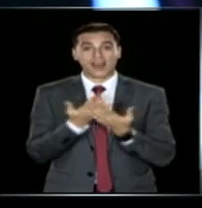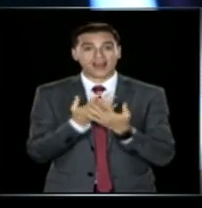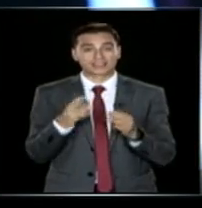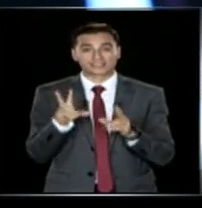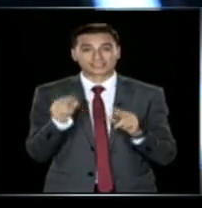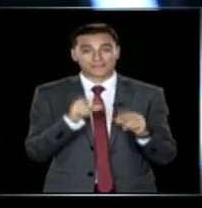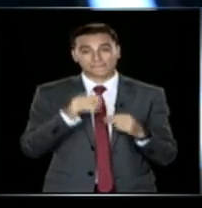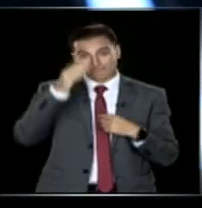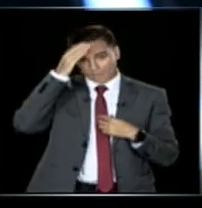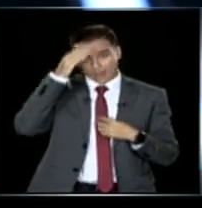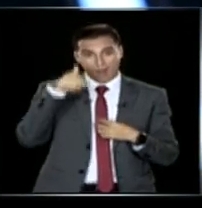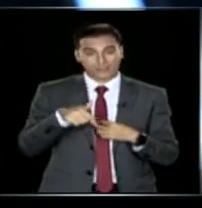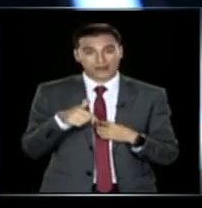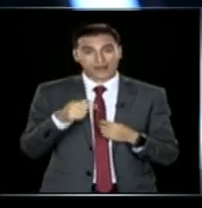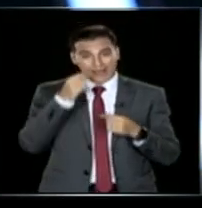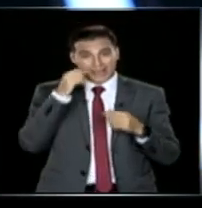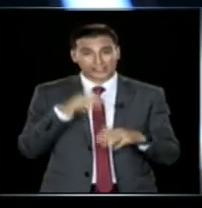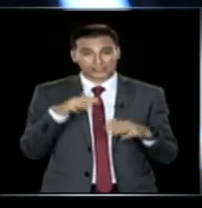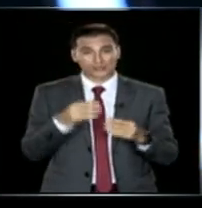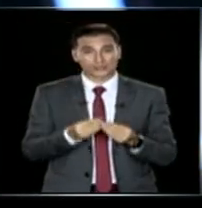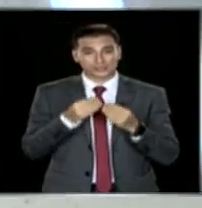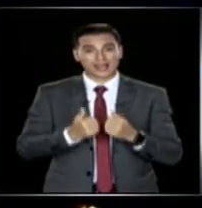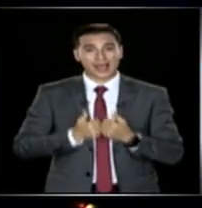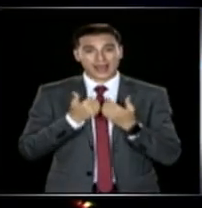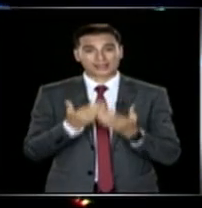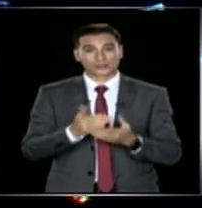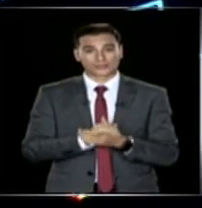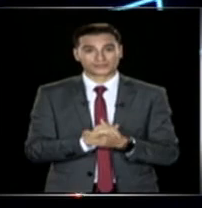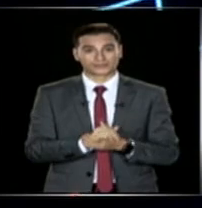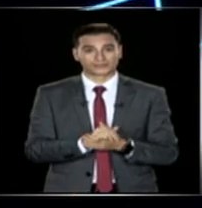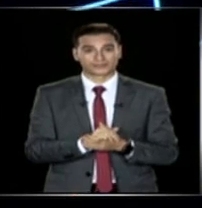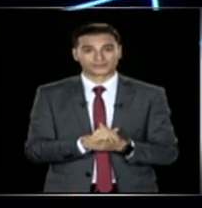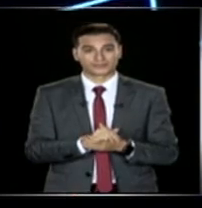برنامج العباقرة، خليهم يعيشوا ويمارسوا حياتهم.